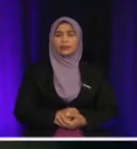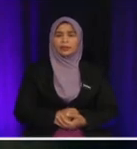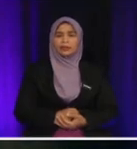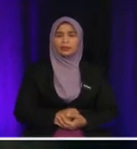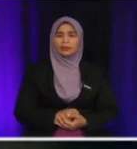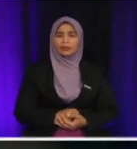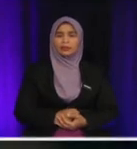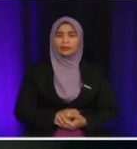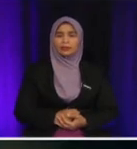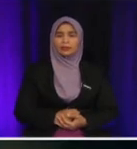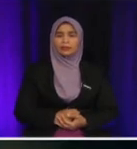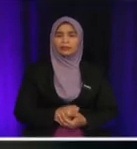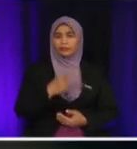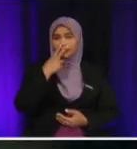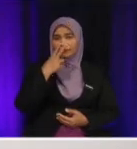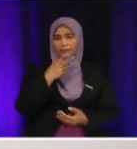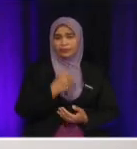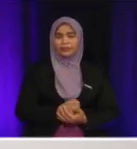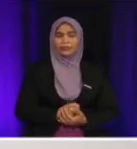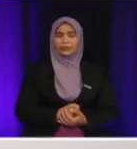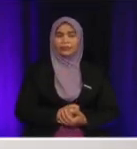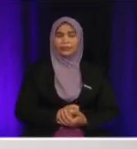Fitri awal sekali. Nampaknya. Silakan Fitri.